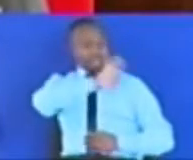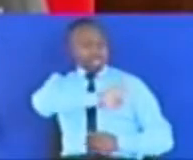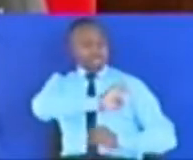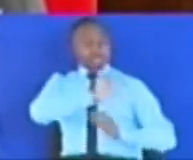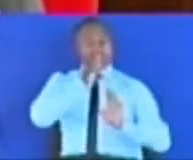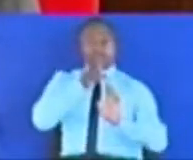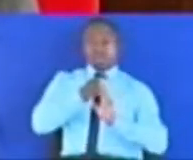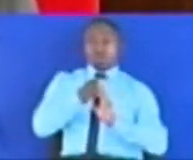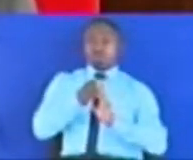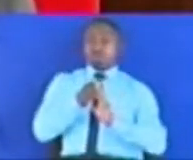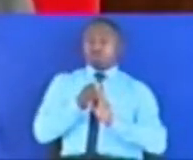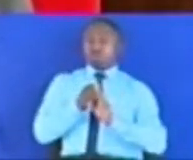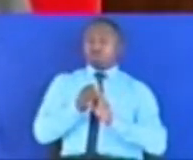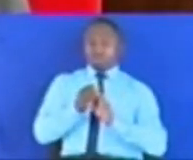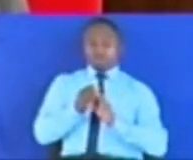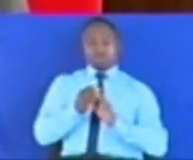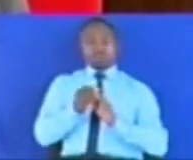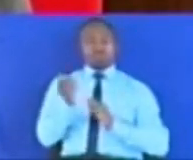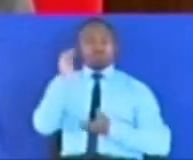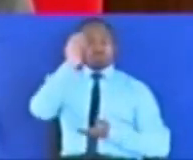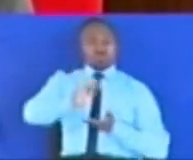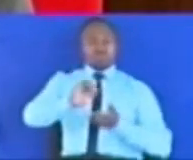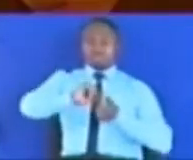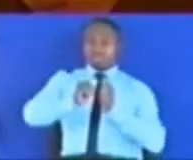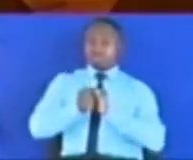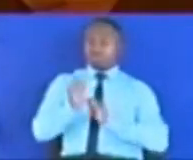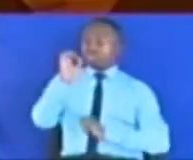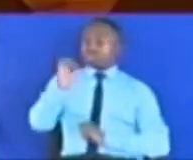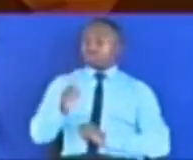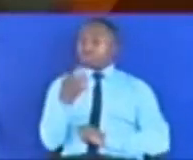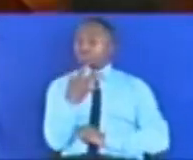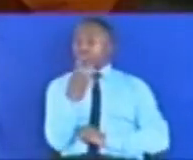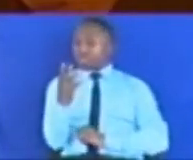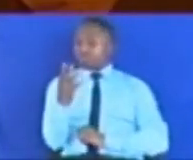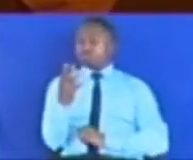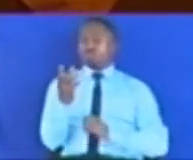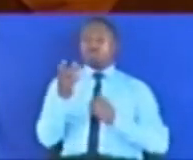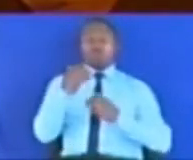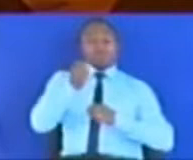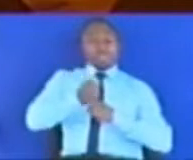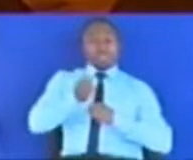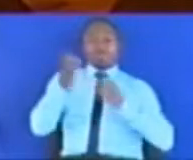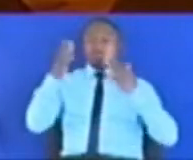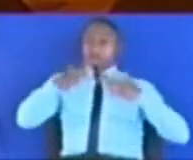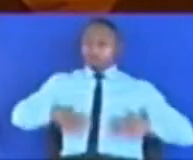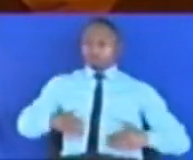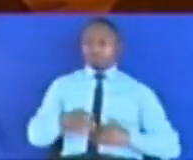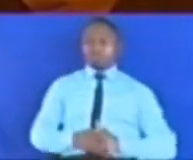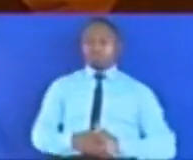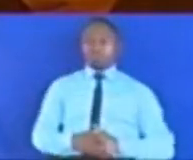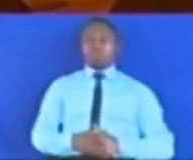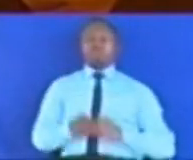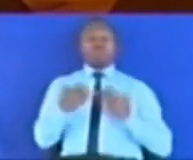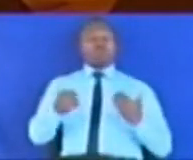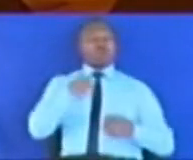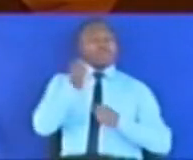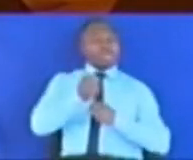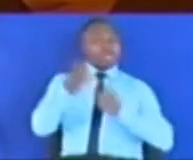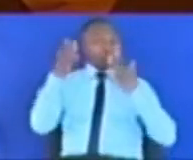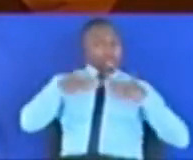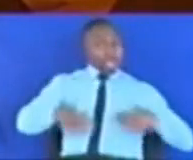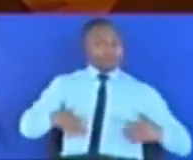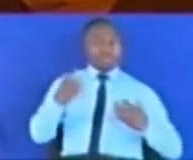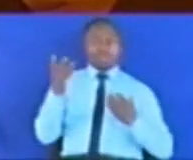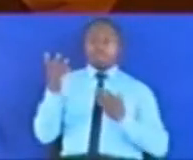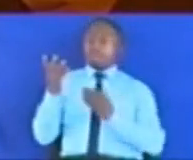muweze kukimu hii 53% ya afya ya watumishi wa afya. Lakini hao watumishi wa afya pamoja